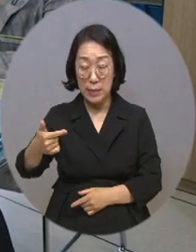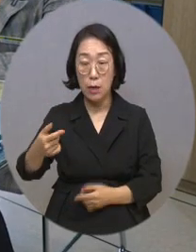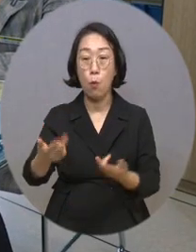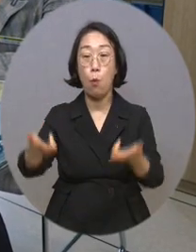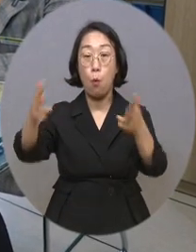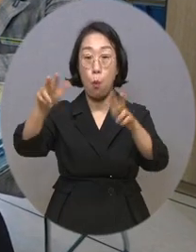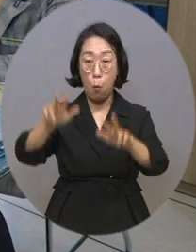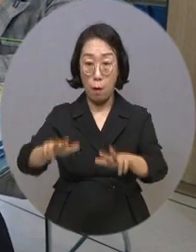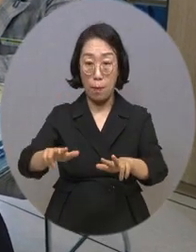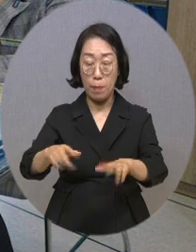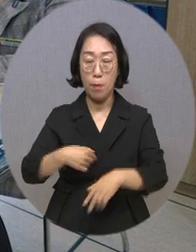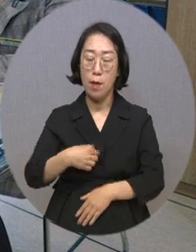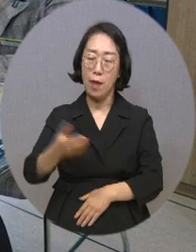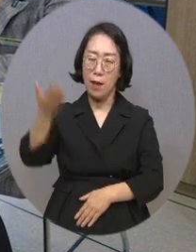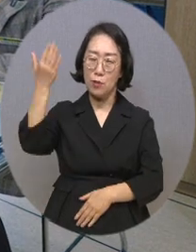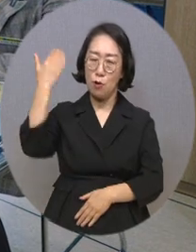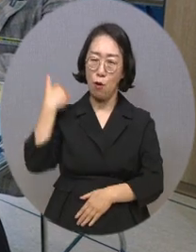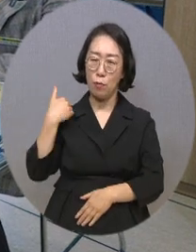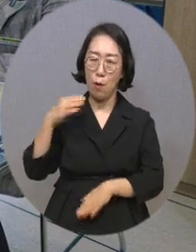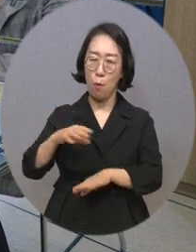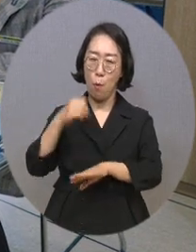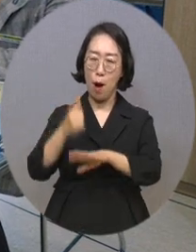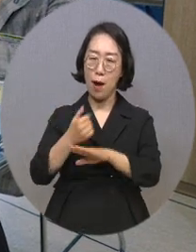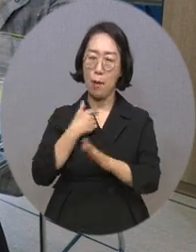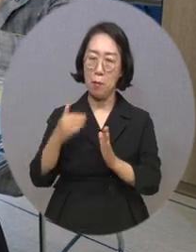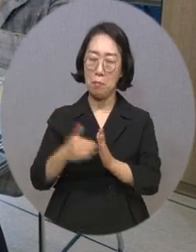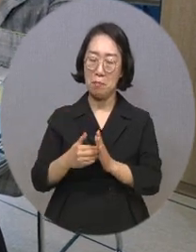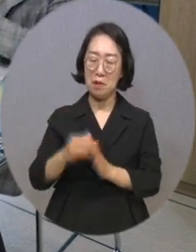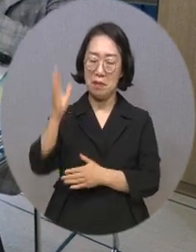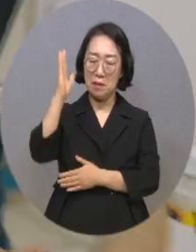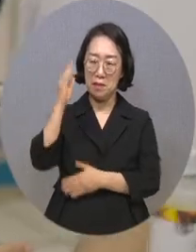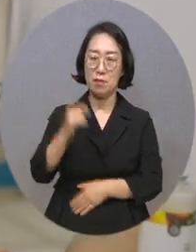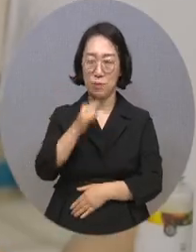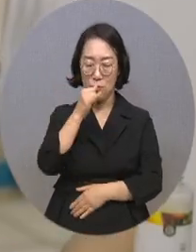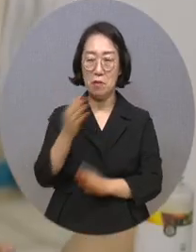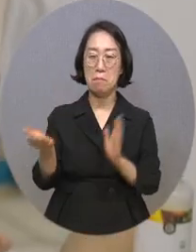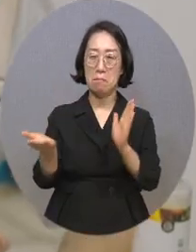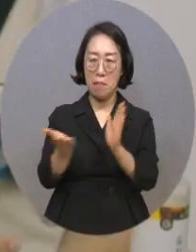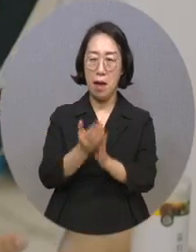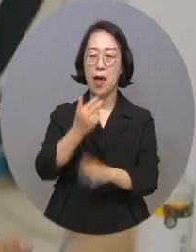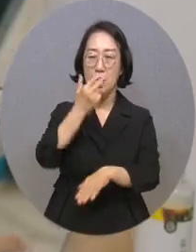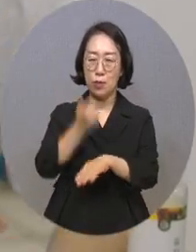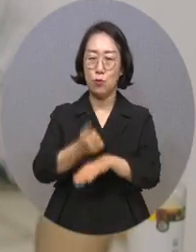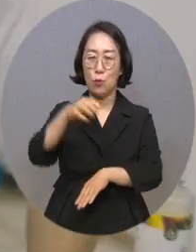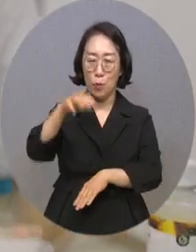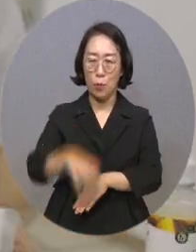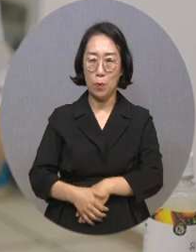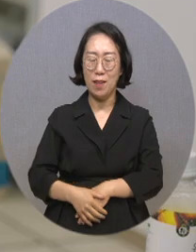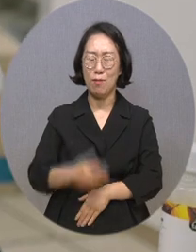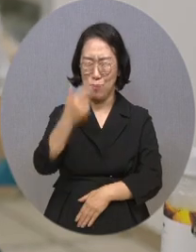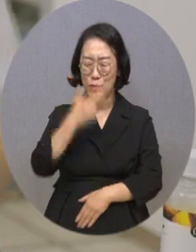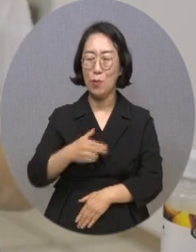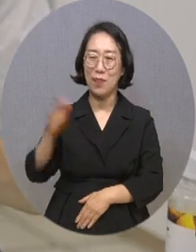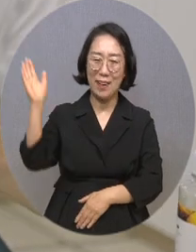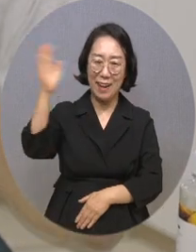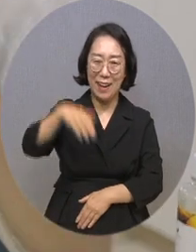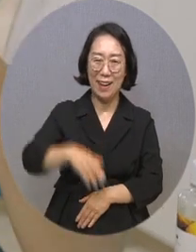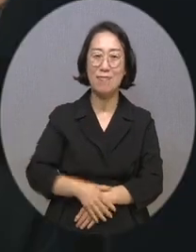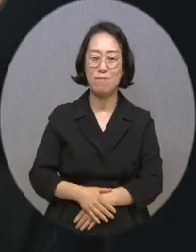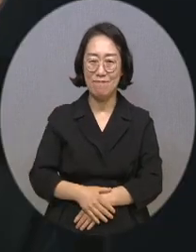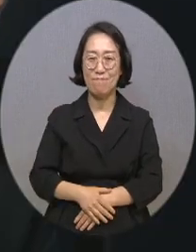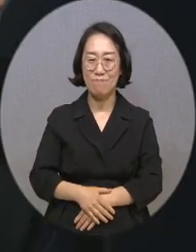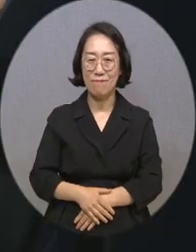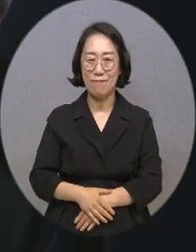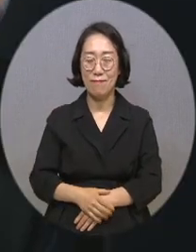또 왕이나 장군 출신이었다는 그런 이야기가 있어서 저한테는 굉장히 익숙한 곳일 것 같아요. 자, 그럼 이제 출발하도록 하겠습니다. 여러분들 모두